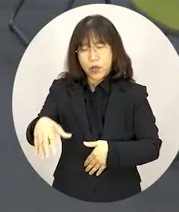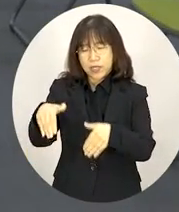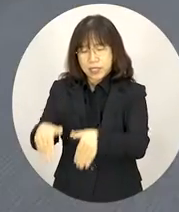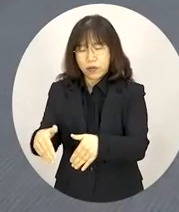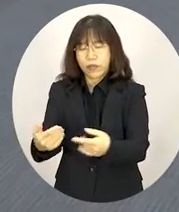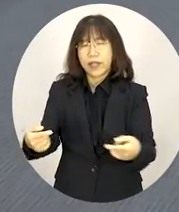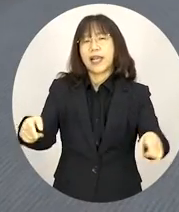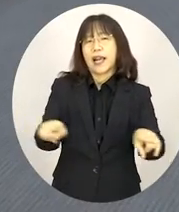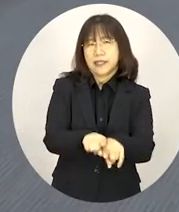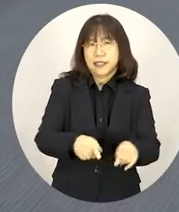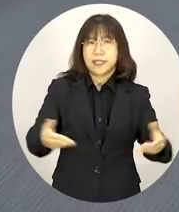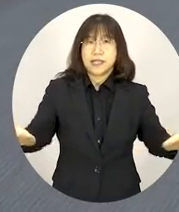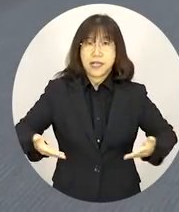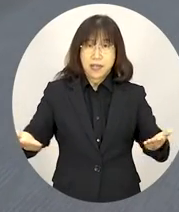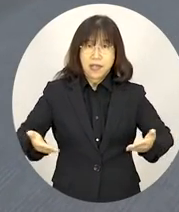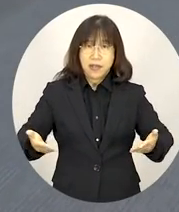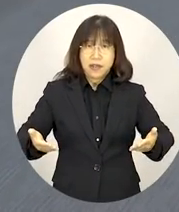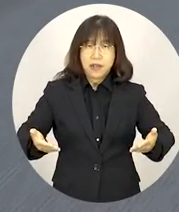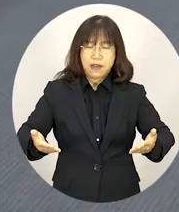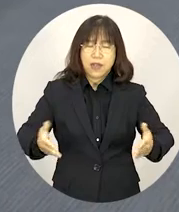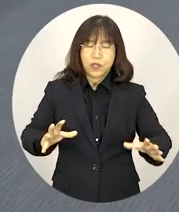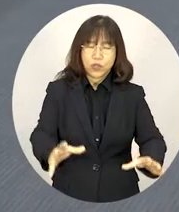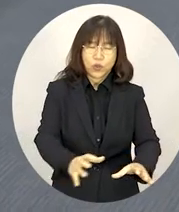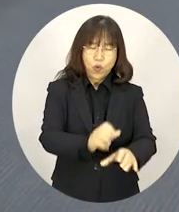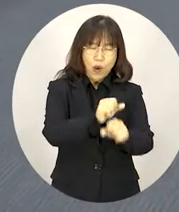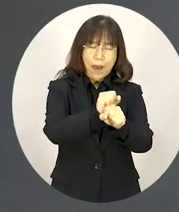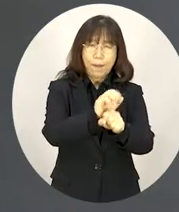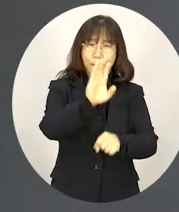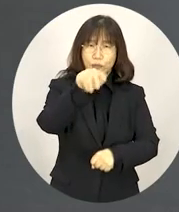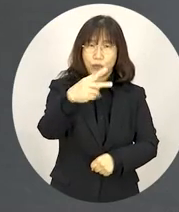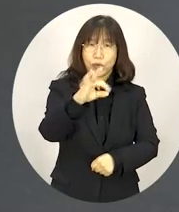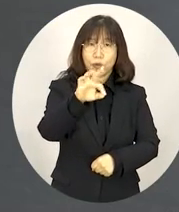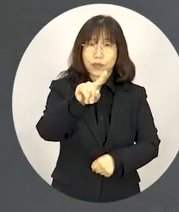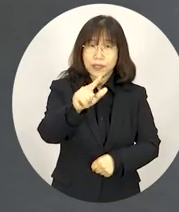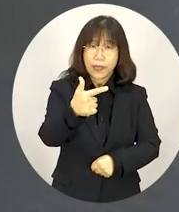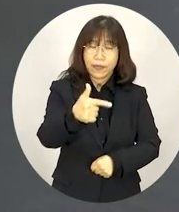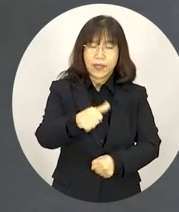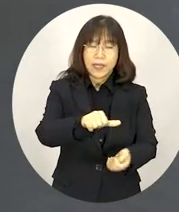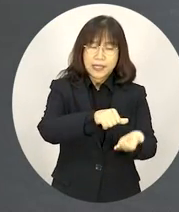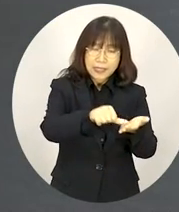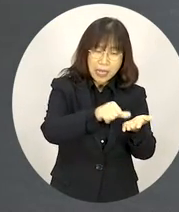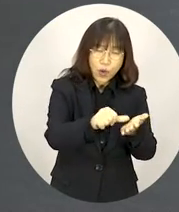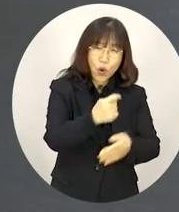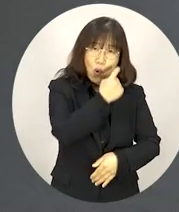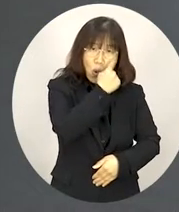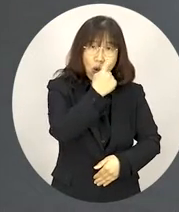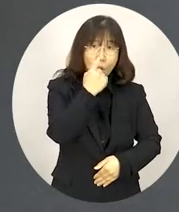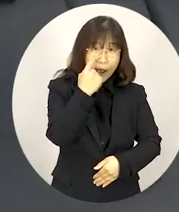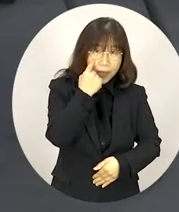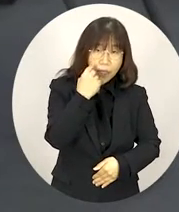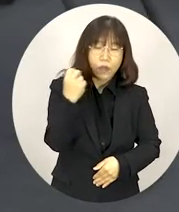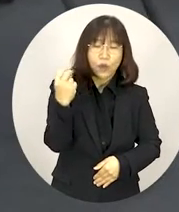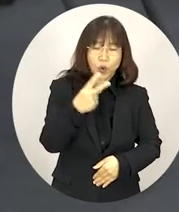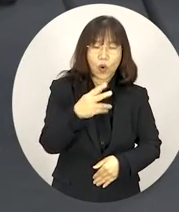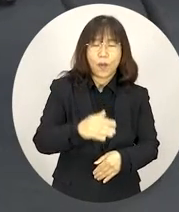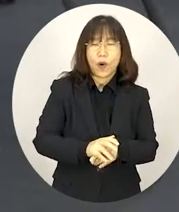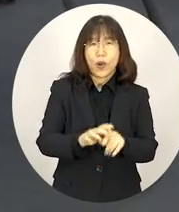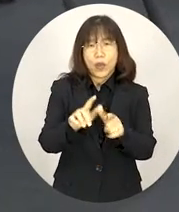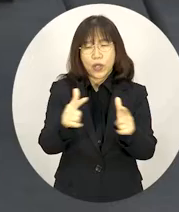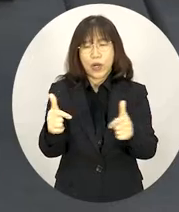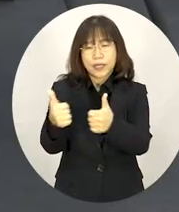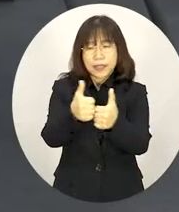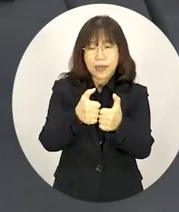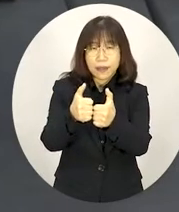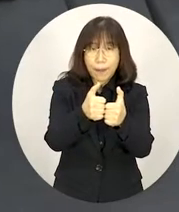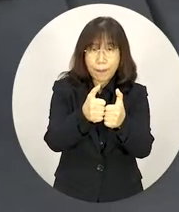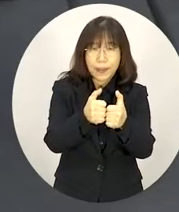함께 근무하면서 종합부동산세 과세자료 확인, 변경 신고자료 현장 접수 등을 상담하며